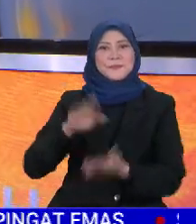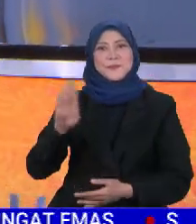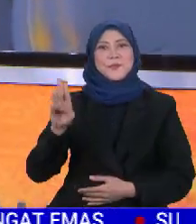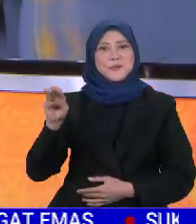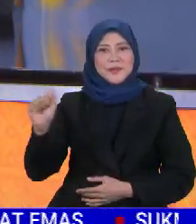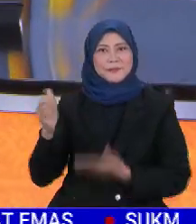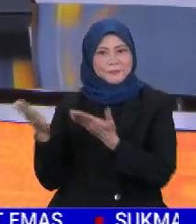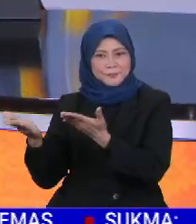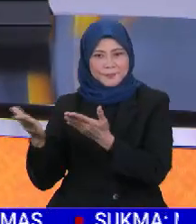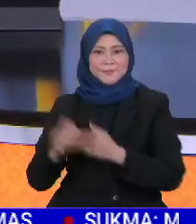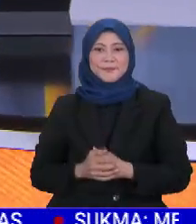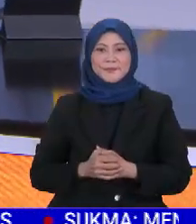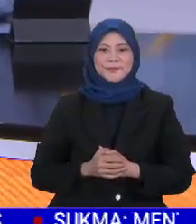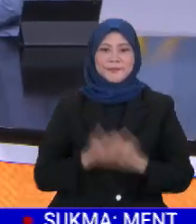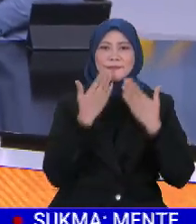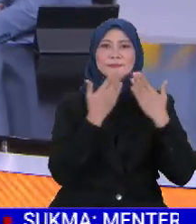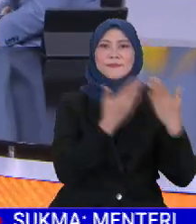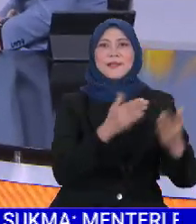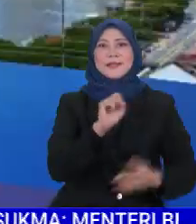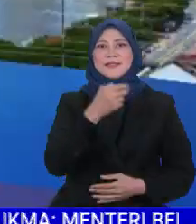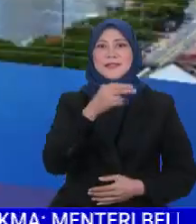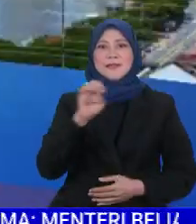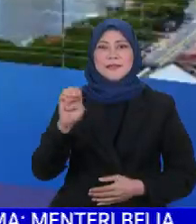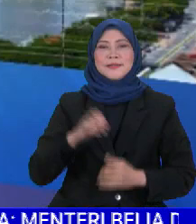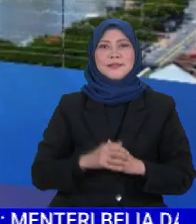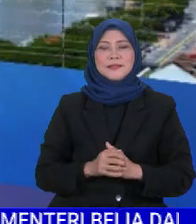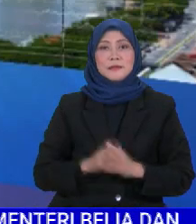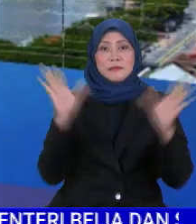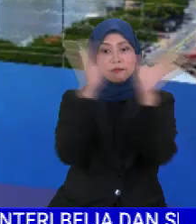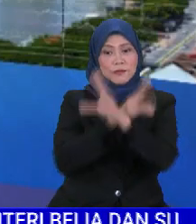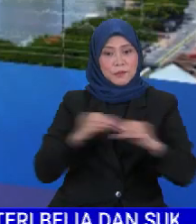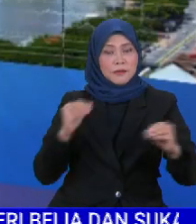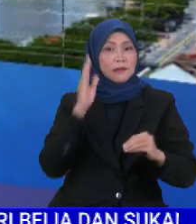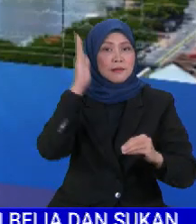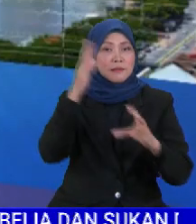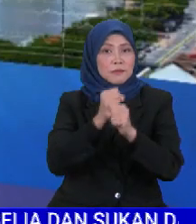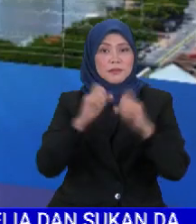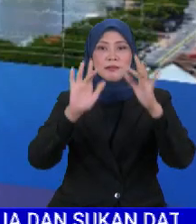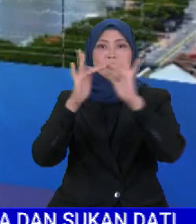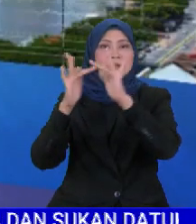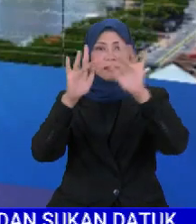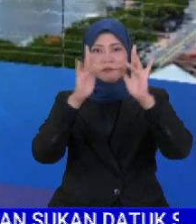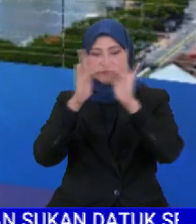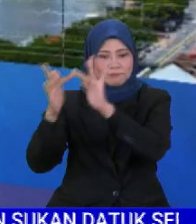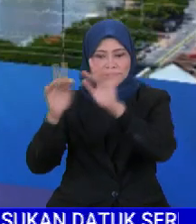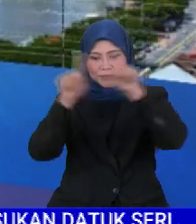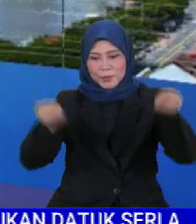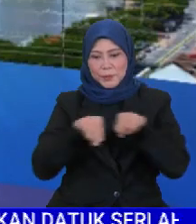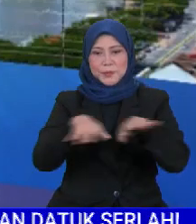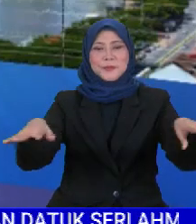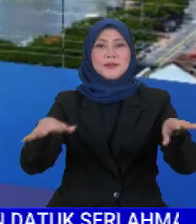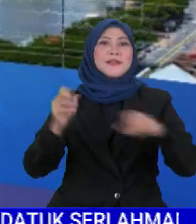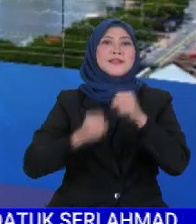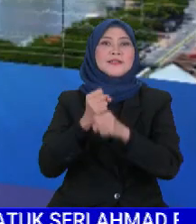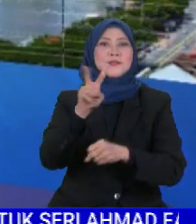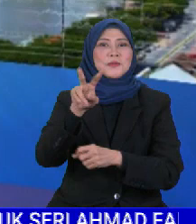Buma. Baik, terima kasih Sahi. Sehubungan itu, Sarawak dijangka menikmati capaian internet menyeluruh menjelang tahun 2024